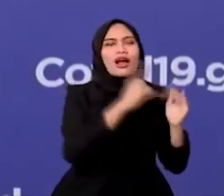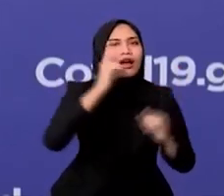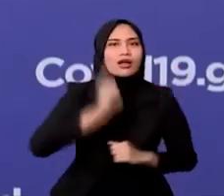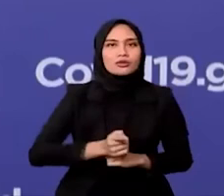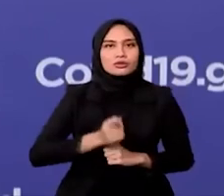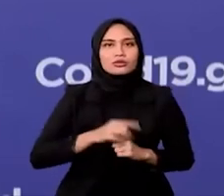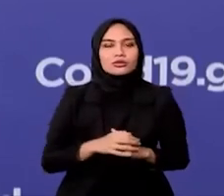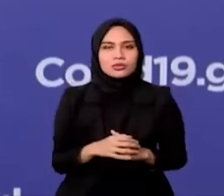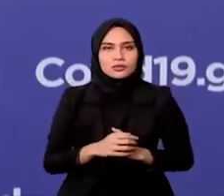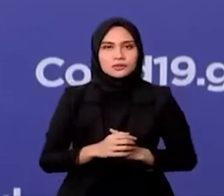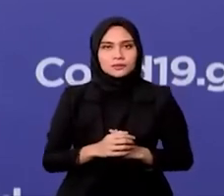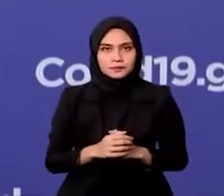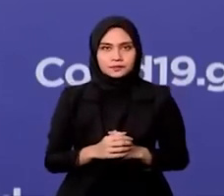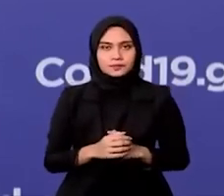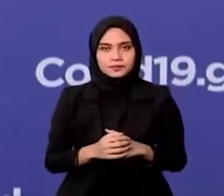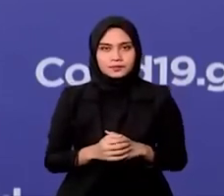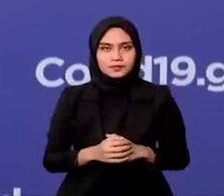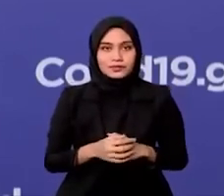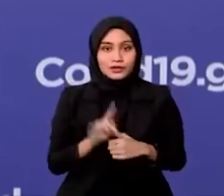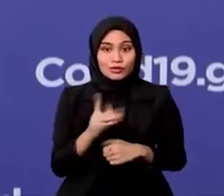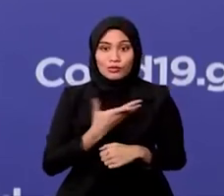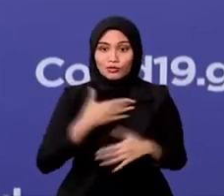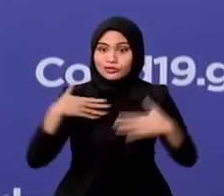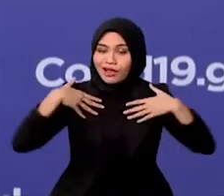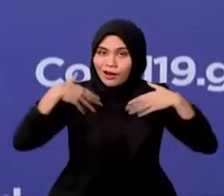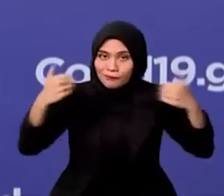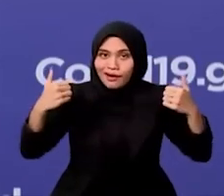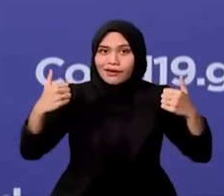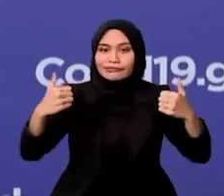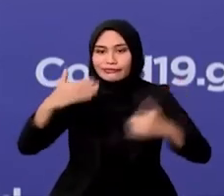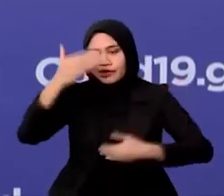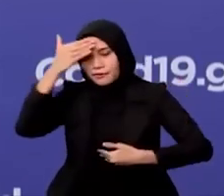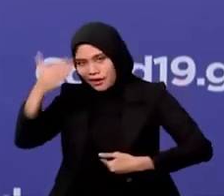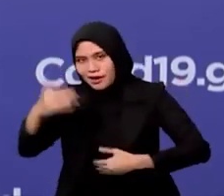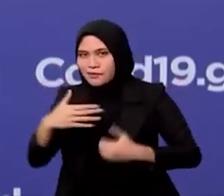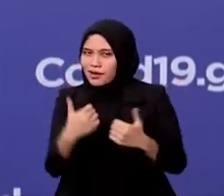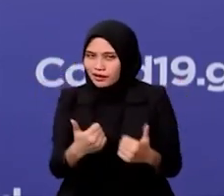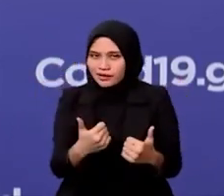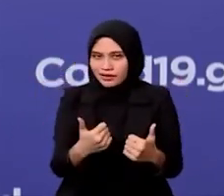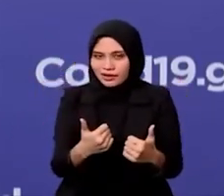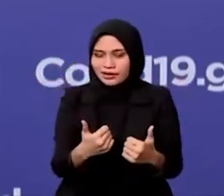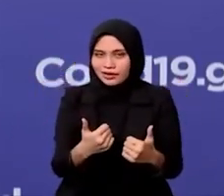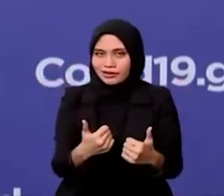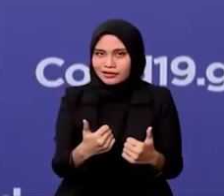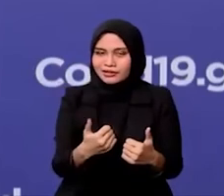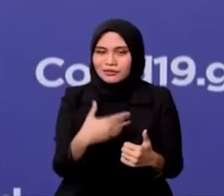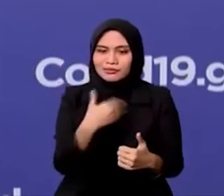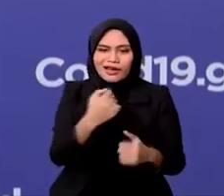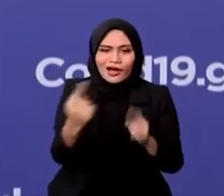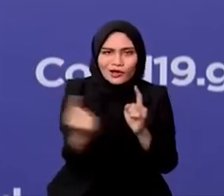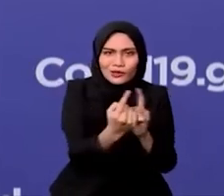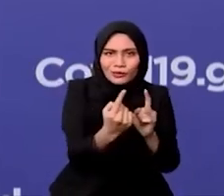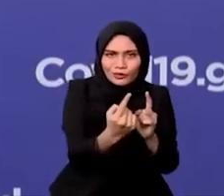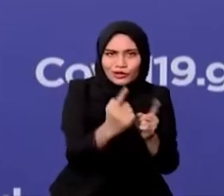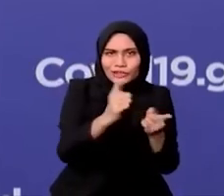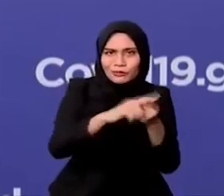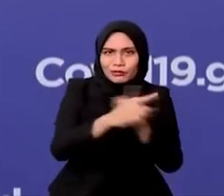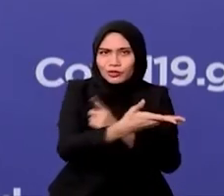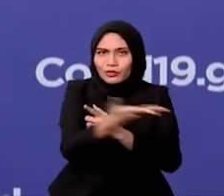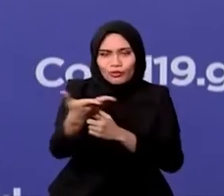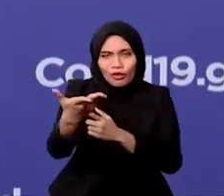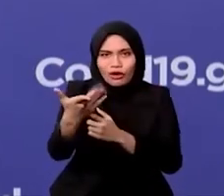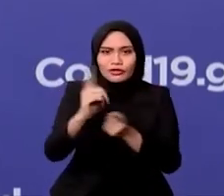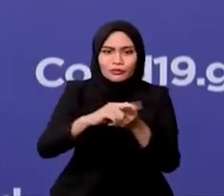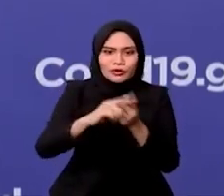Apabila kita ingin tentu selamat tetap beribadah dengan baik tetap bertemu dengan teman-teman dan ke seluruh